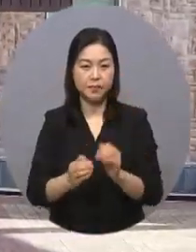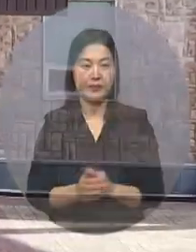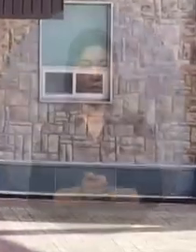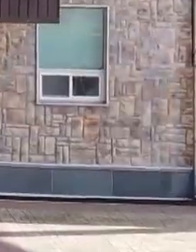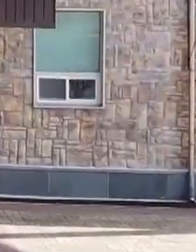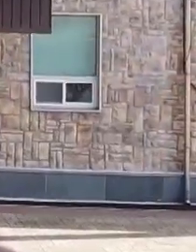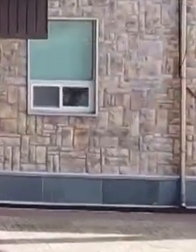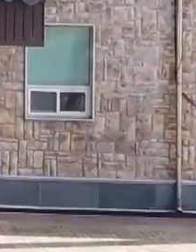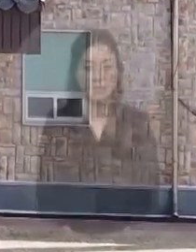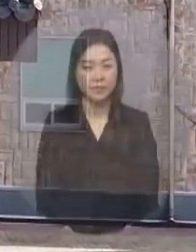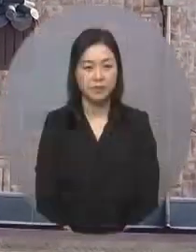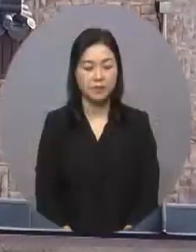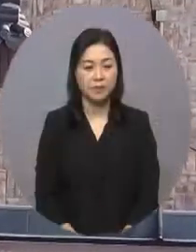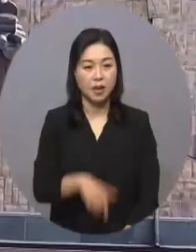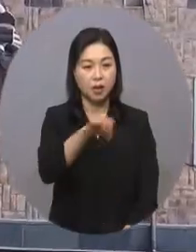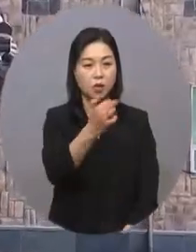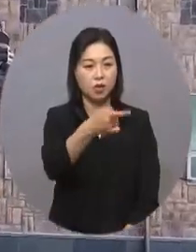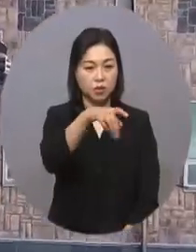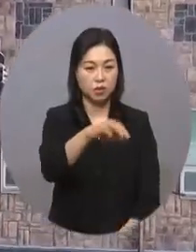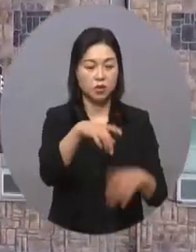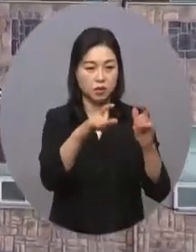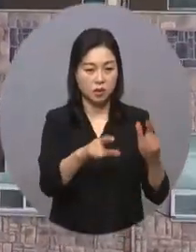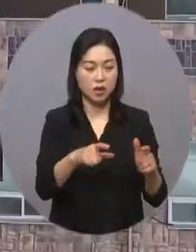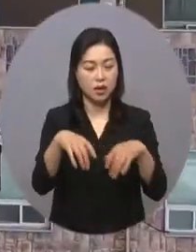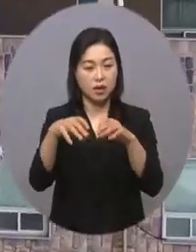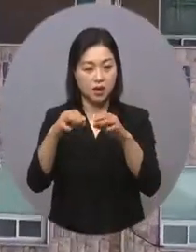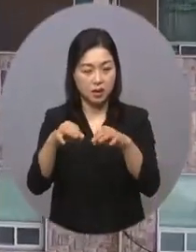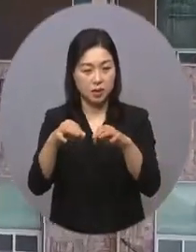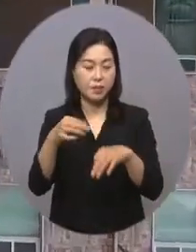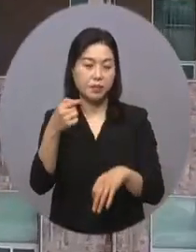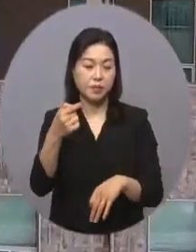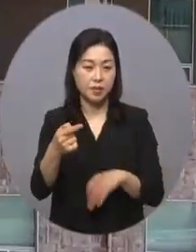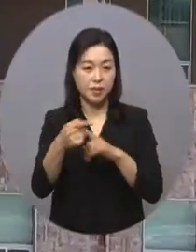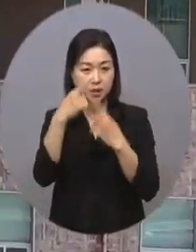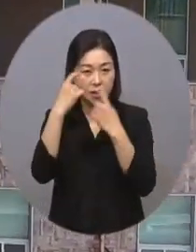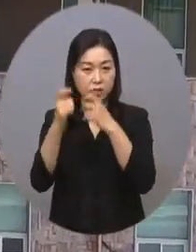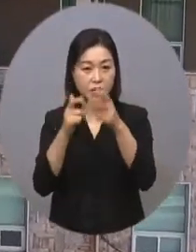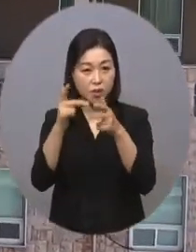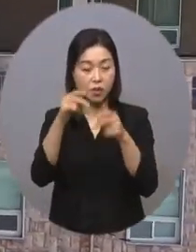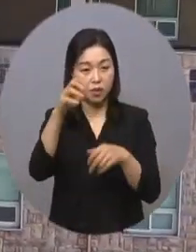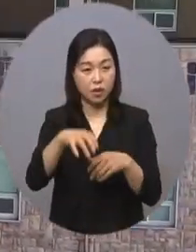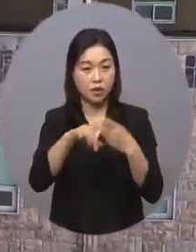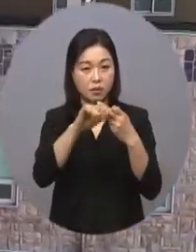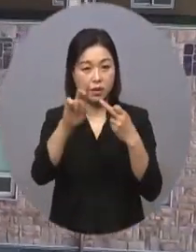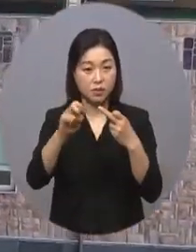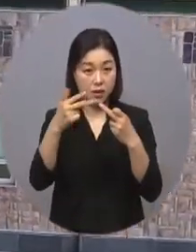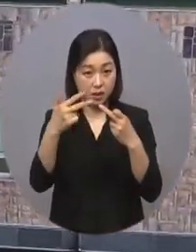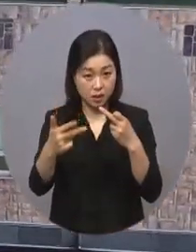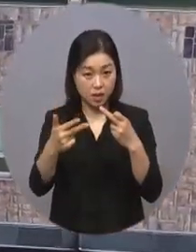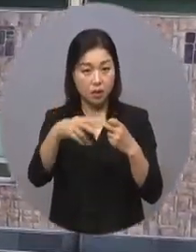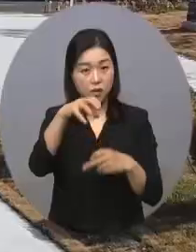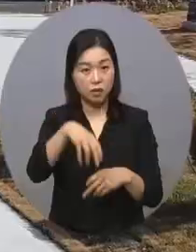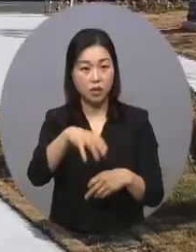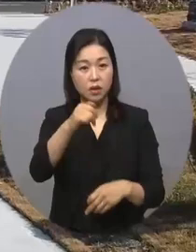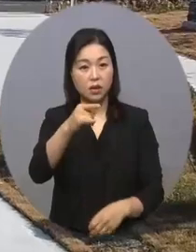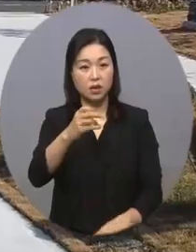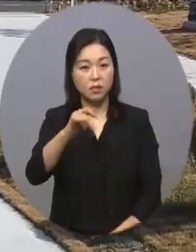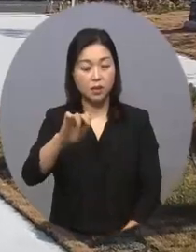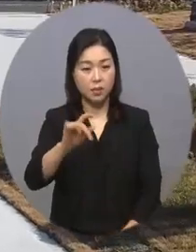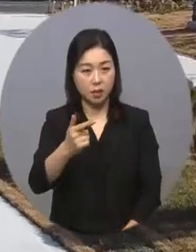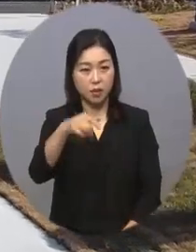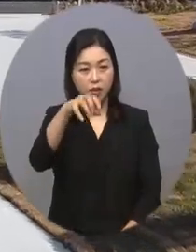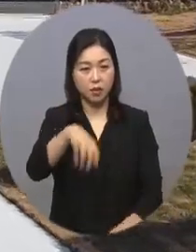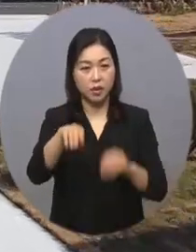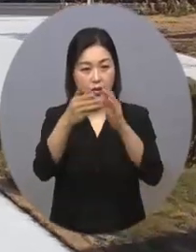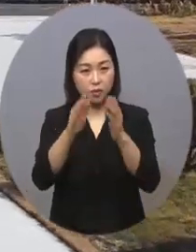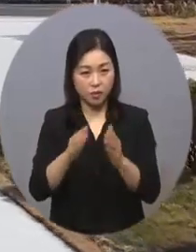고흥군과 김일 기념사업회가 지난 27일 금산면에 위치한 김일 기념체육관 입구에서 동상